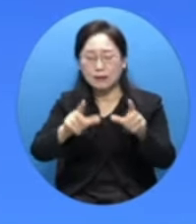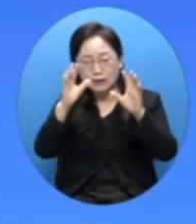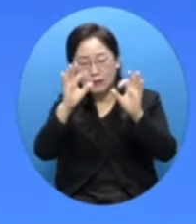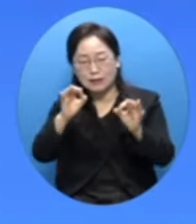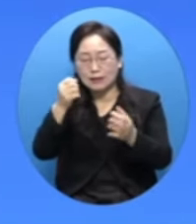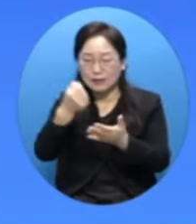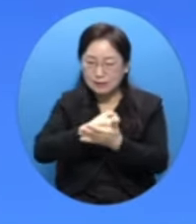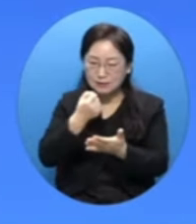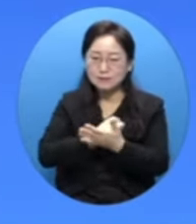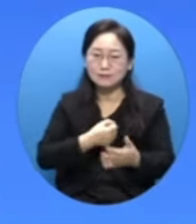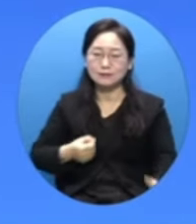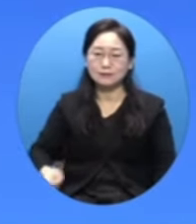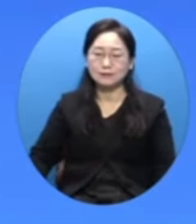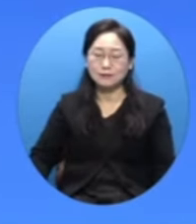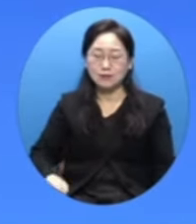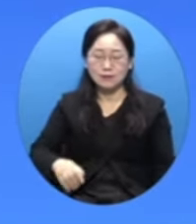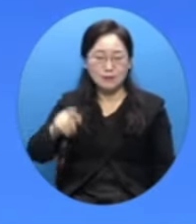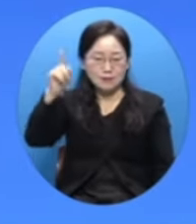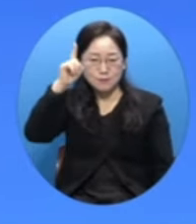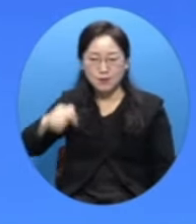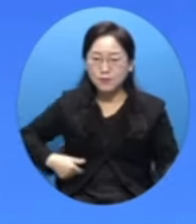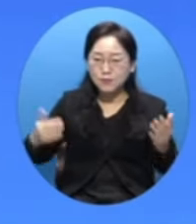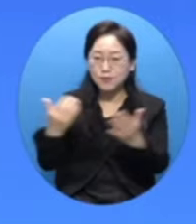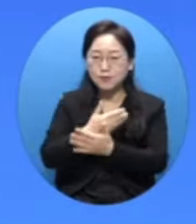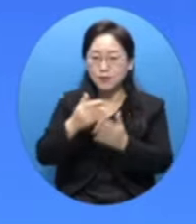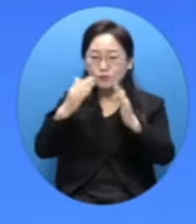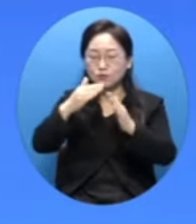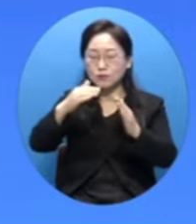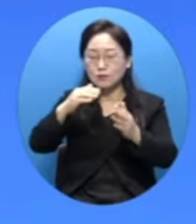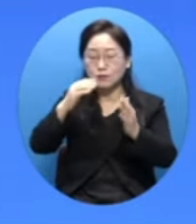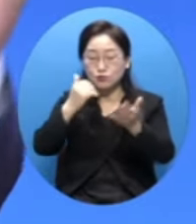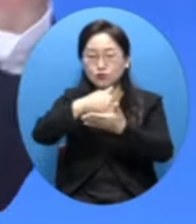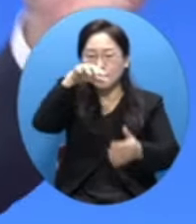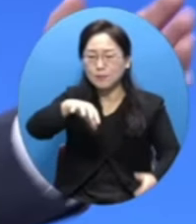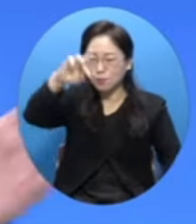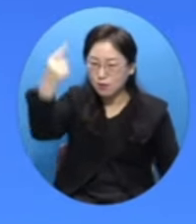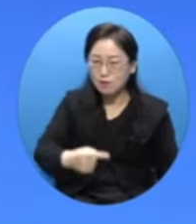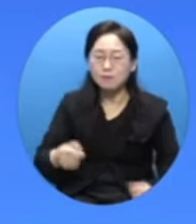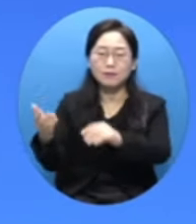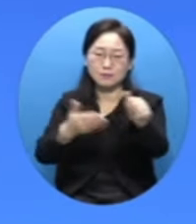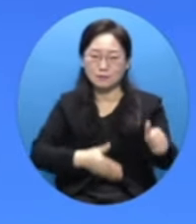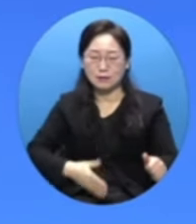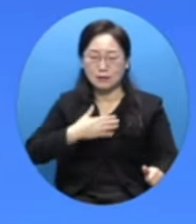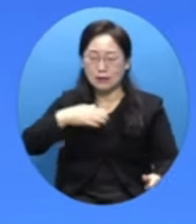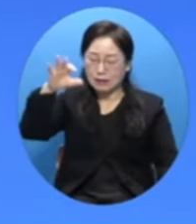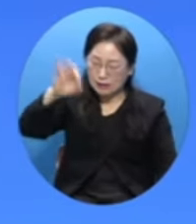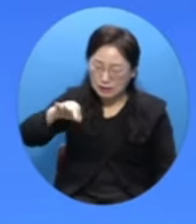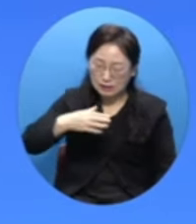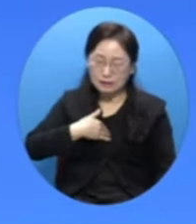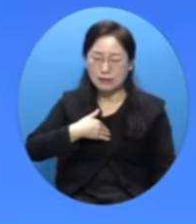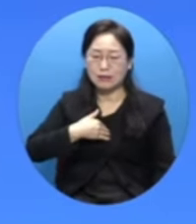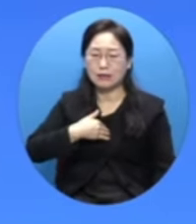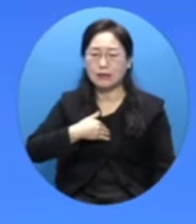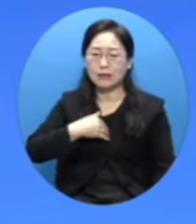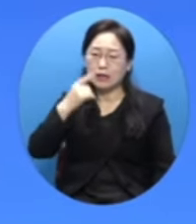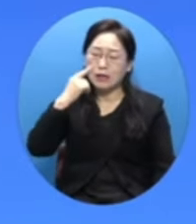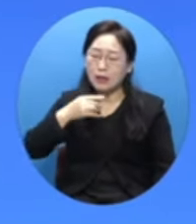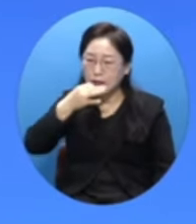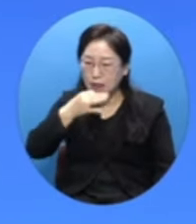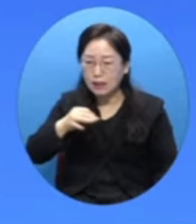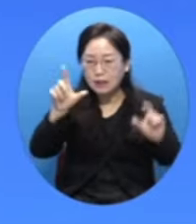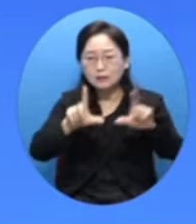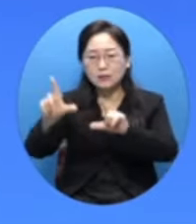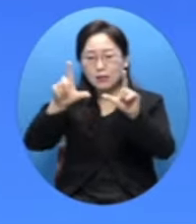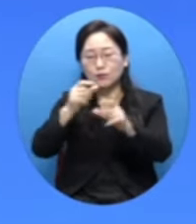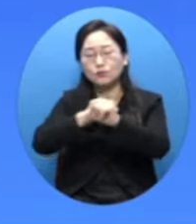되는 것입니다. 철저히 회개하고 주 앞에 돌아 나와야 됩니다. 주님, 난 아무것도 아닙니다. 주님대로 살지 아니하고 탐욕을 해서 살았던 것